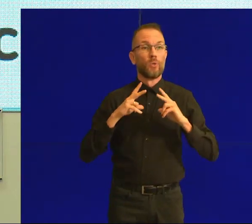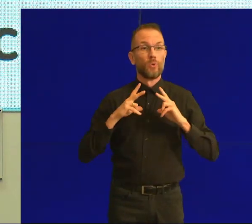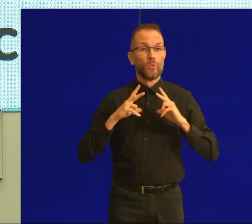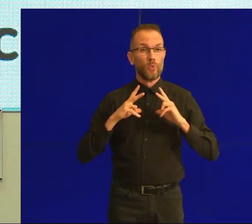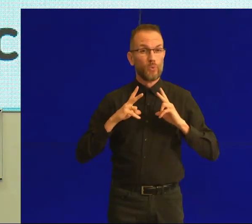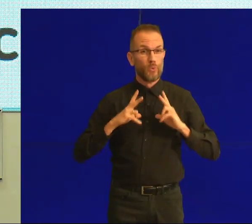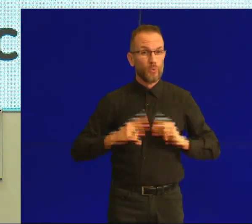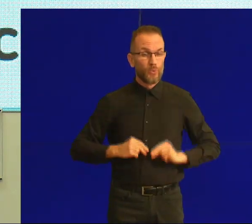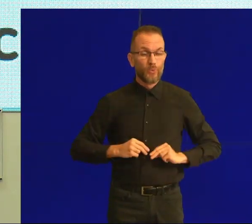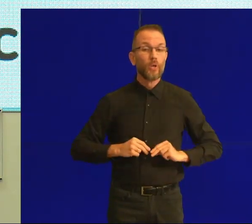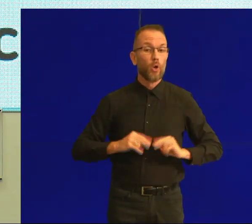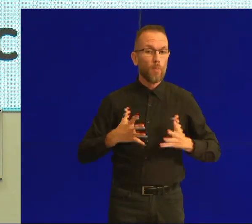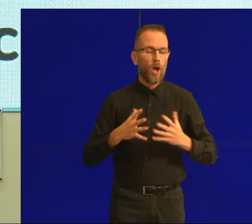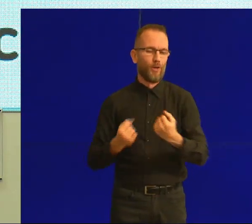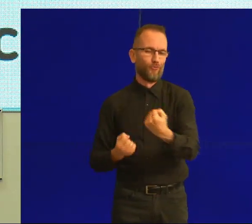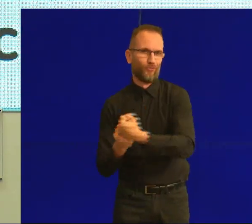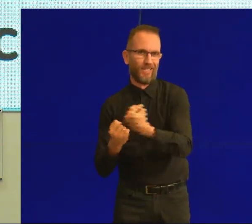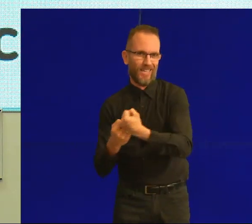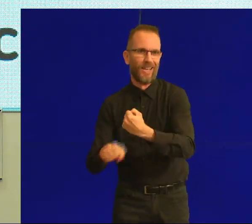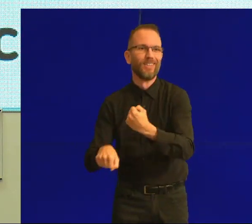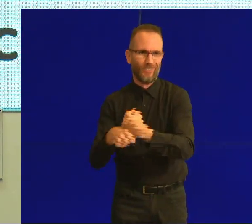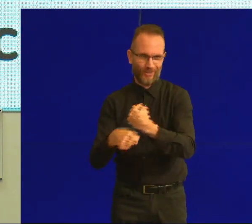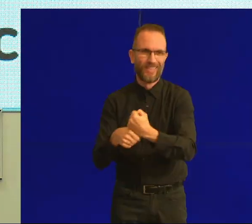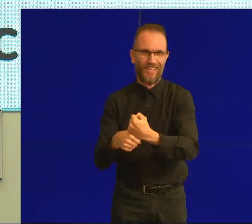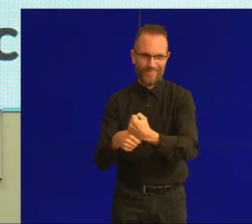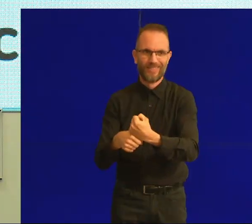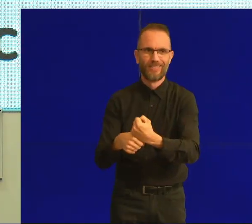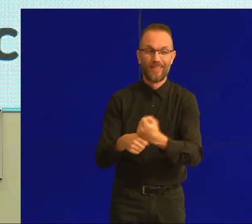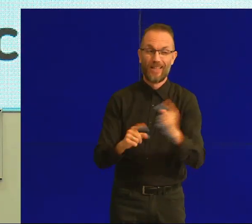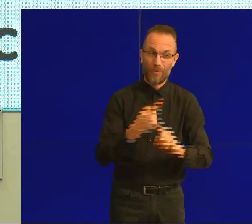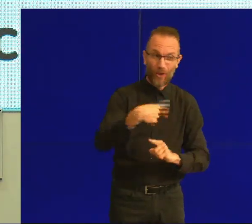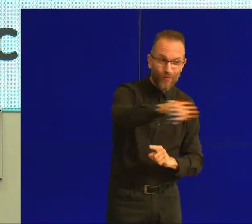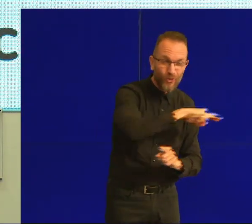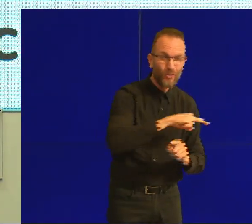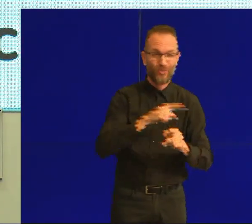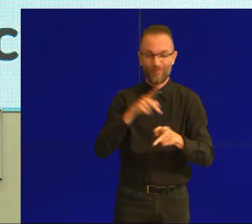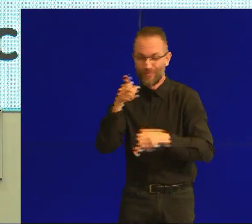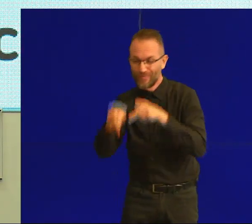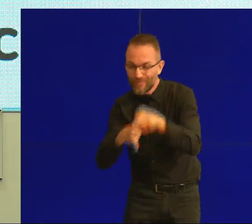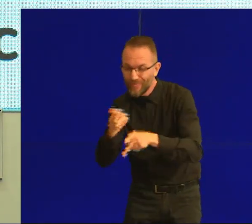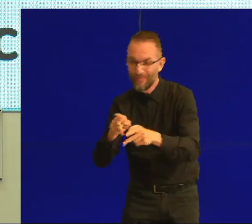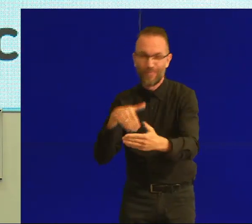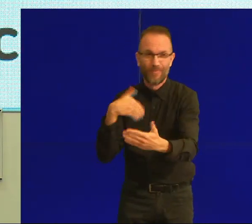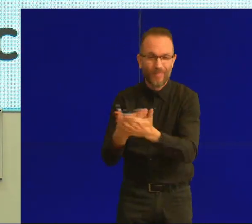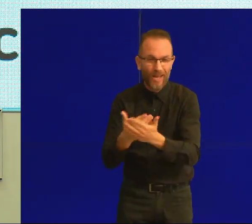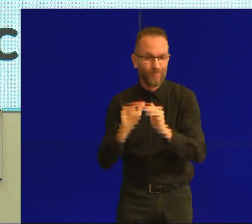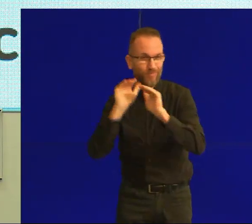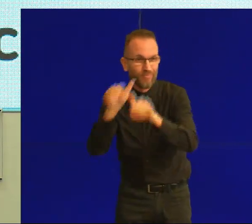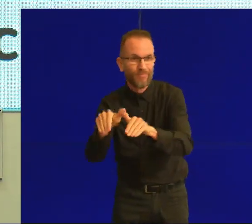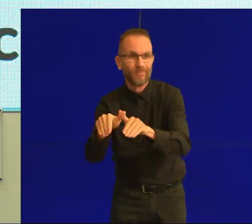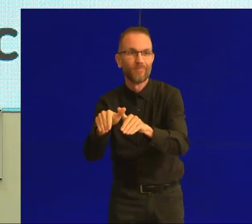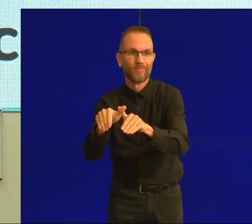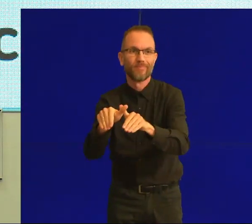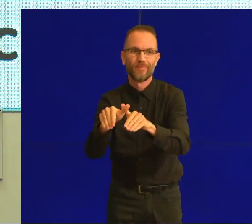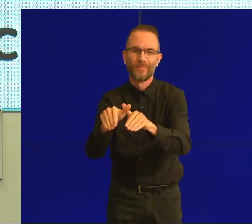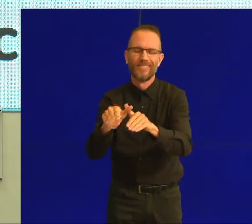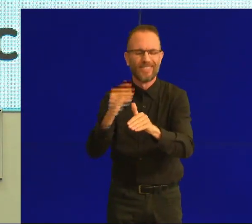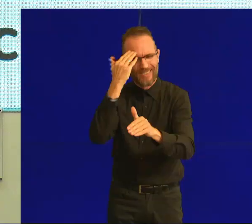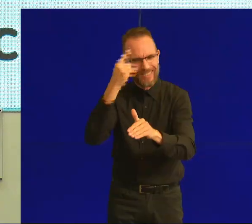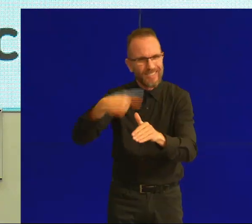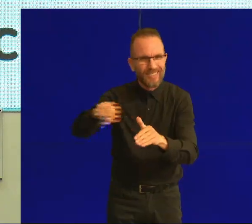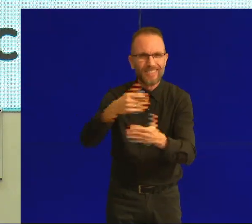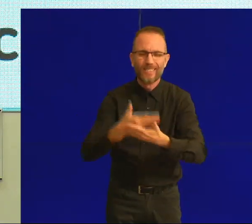prendre soin des personnes autour de vous et particulièrement celles qui sont dans une situation plus difficile il y aura un deuxième